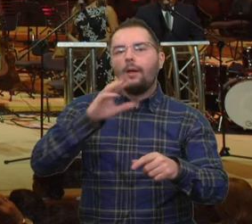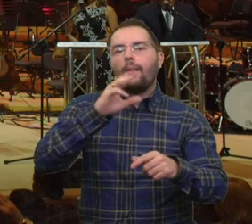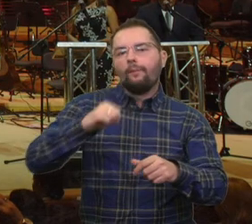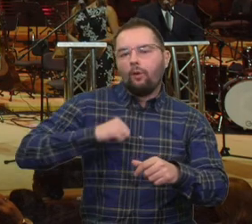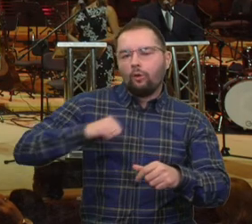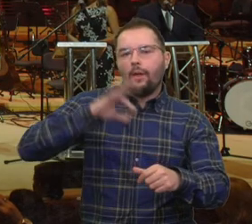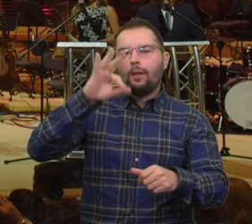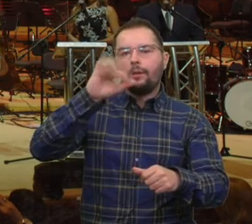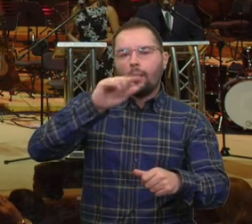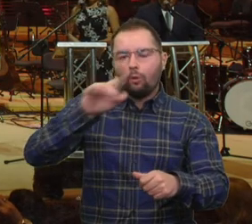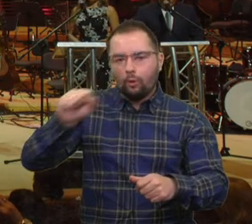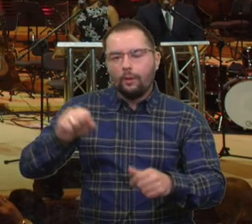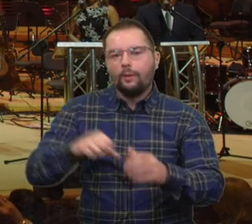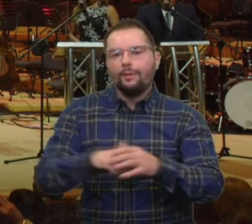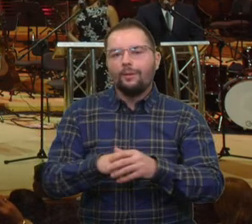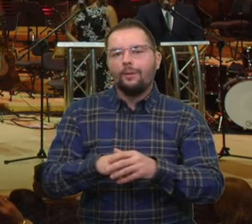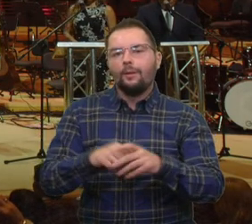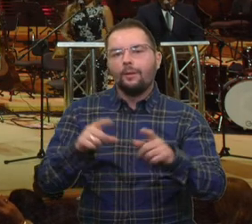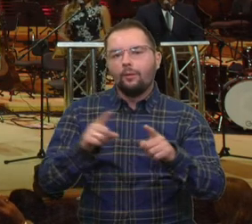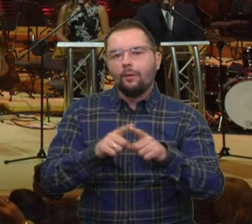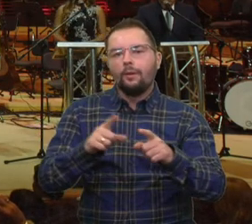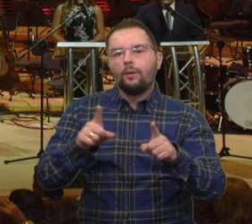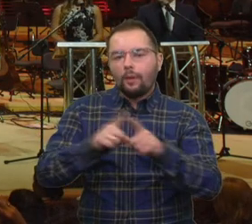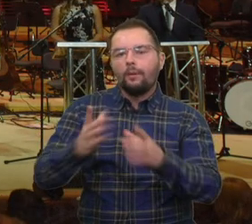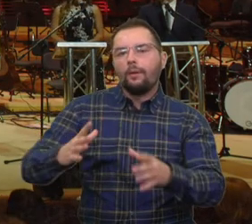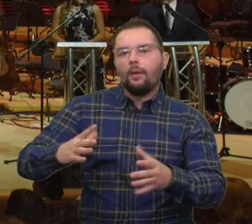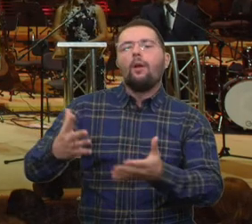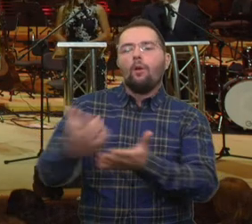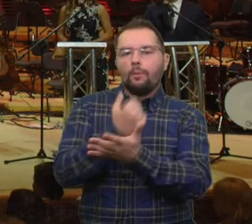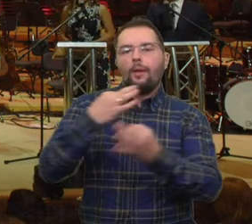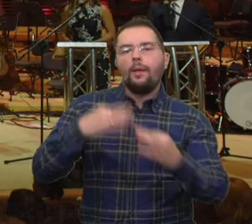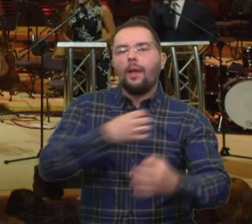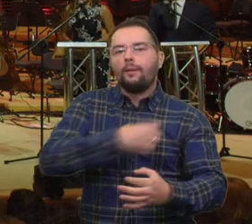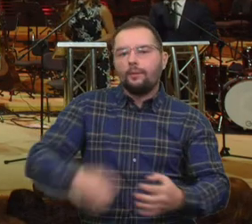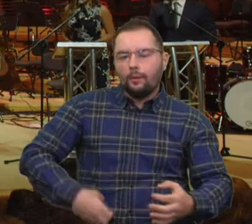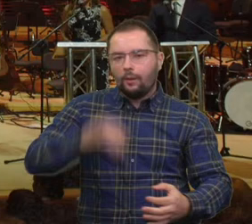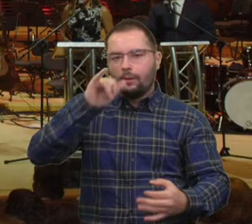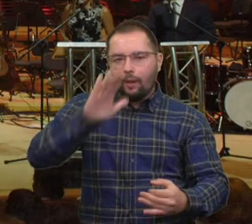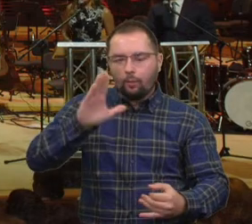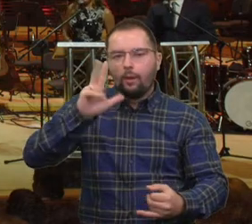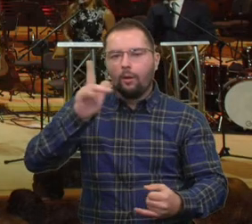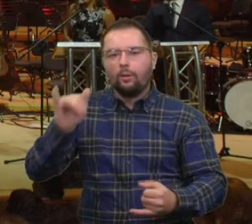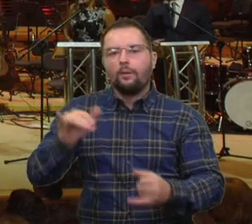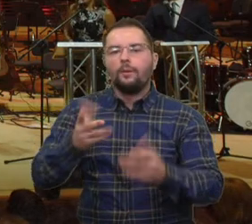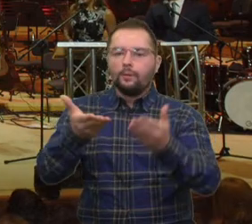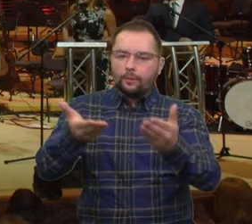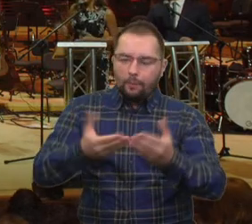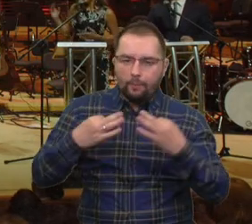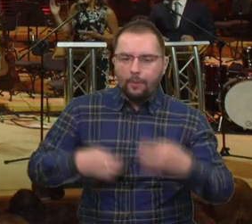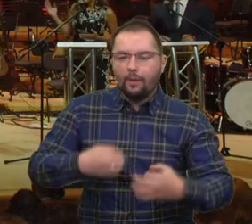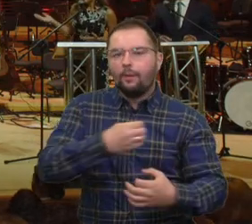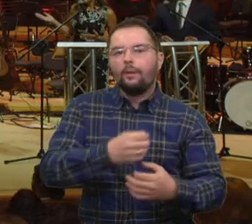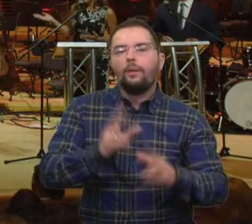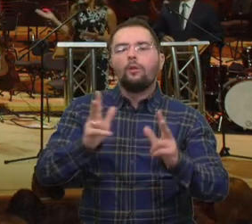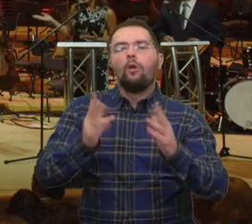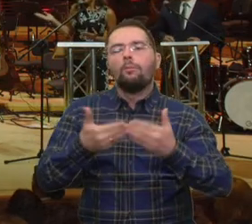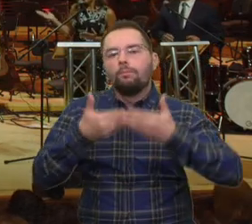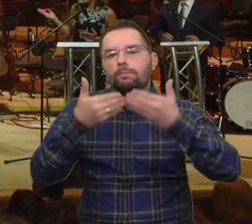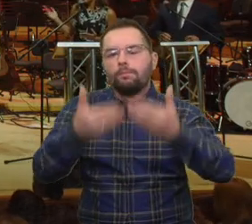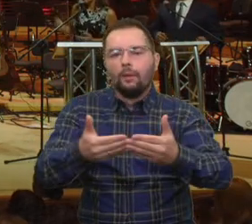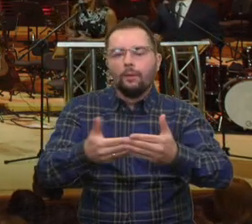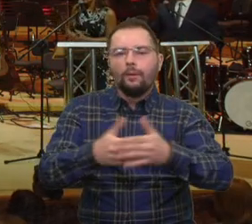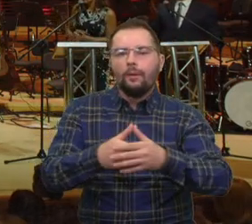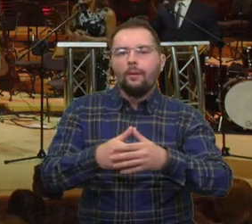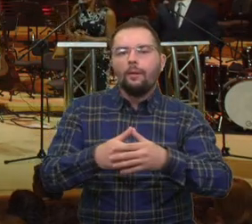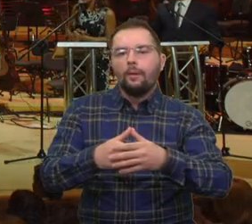Saługa. Statuetkę odbierze marszałek Jakub Chełstowski. Brawa dla marszałków. A przekaże je oczywiście